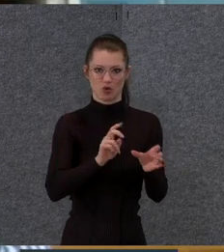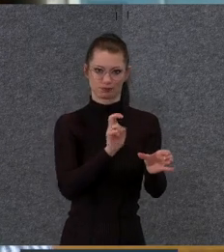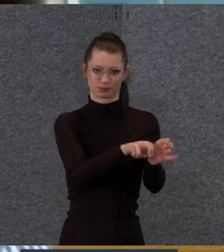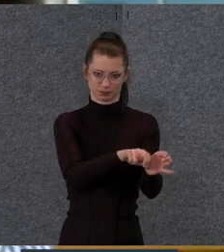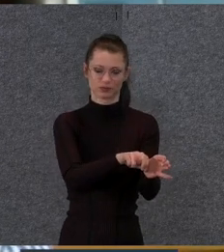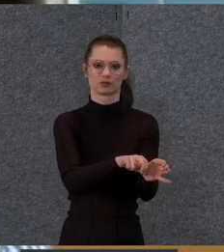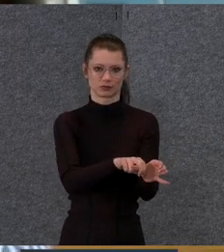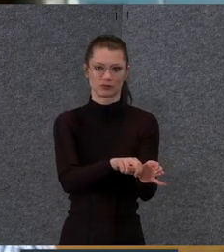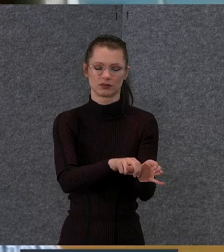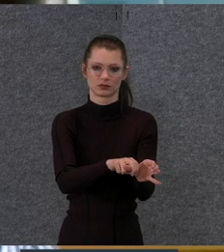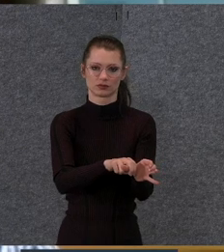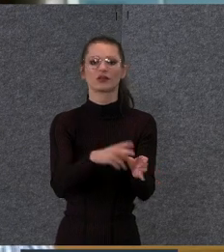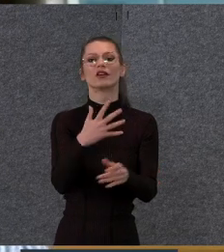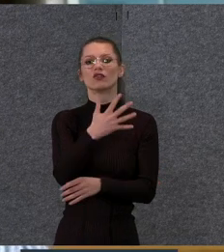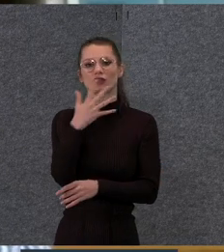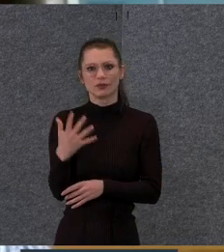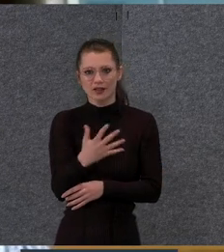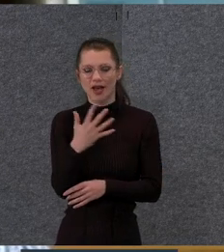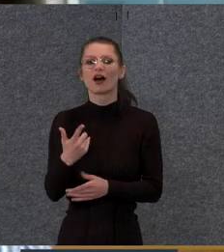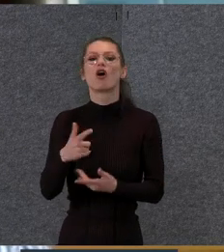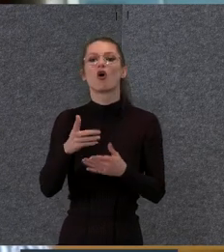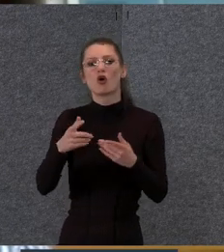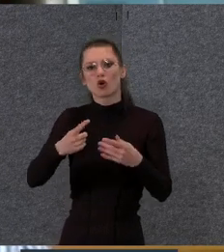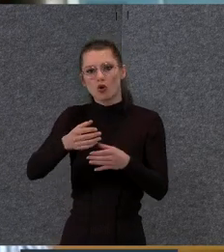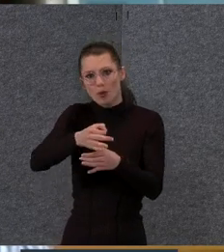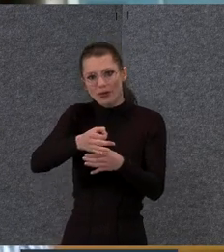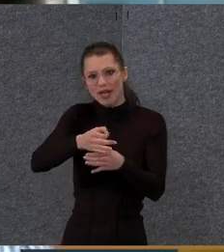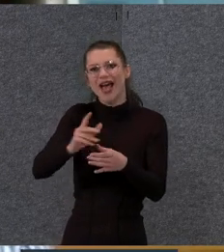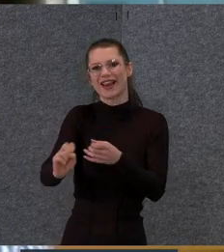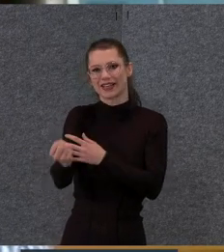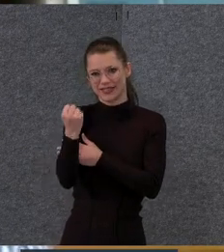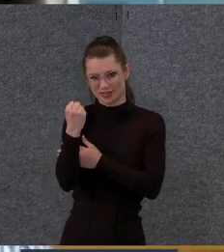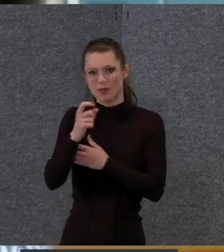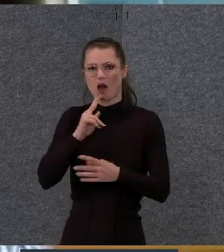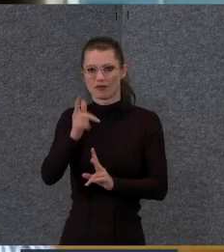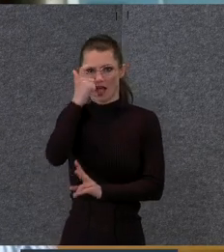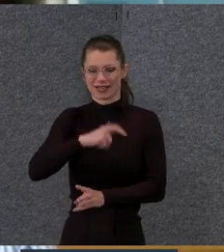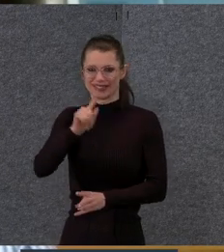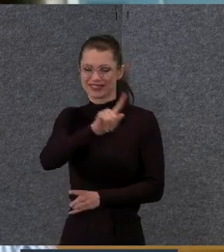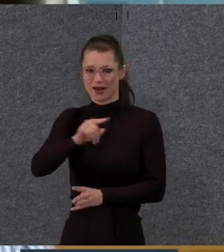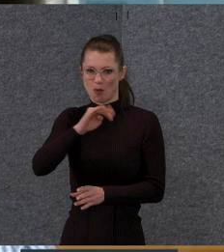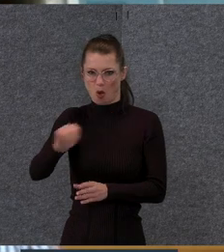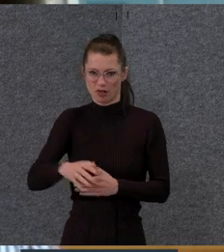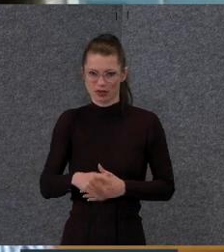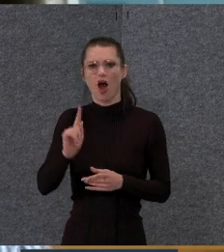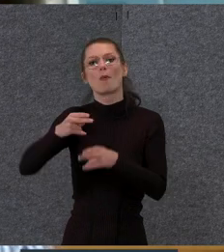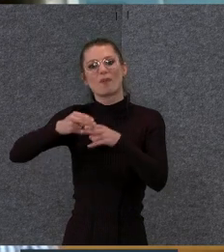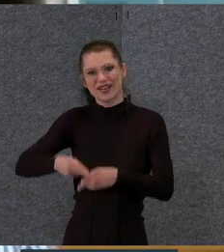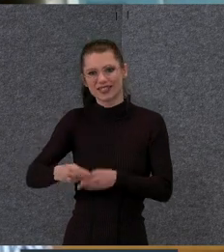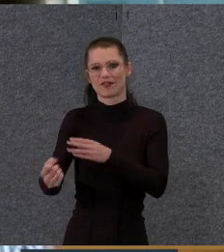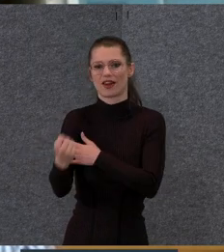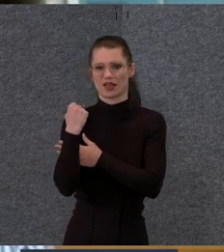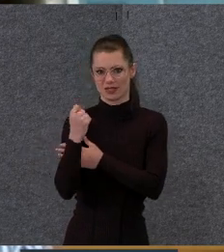5 Jahre kommunaler Energiebeauftragter in Detmold, wo wir damals die Niedrigenergie- und Passivhausbauweise eingeführt haben und die Sonne